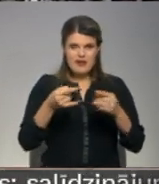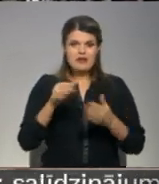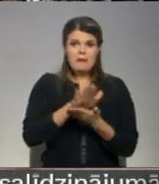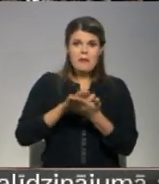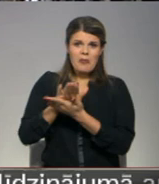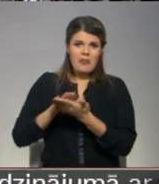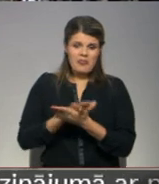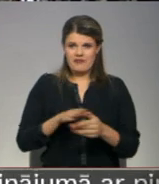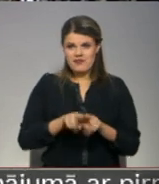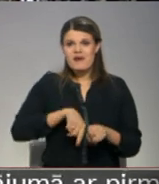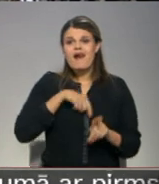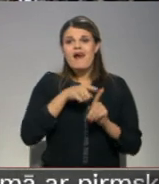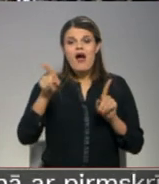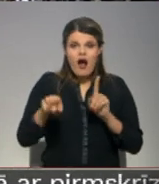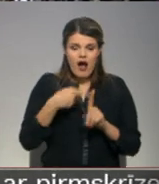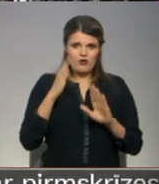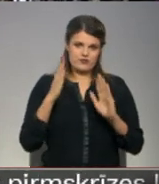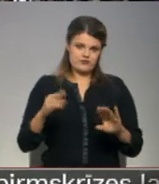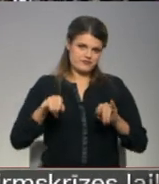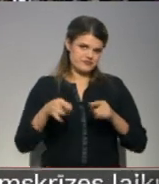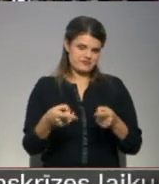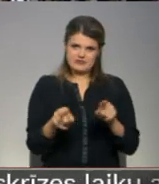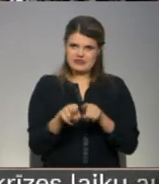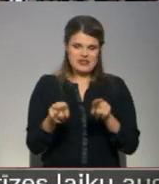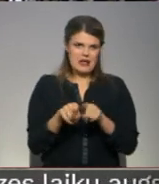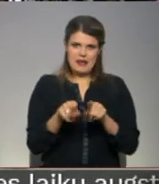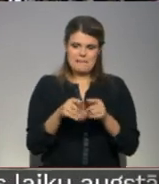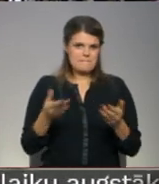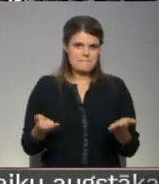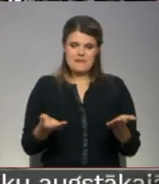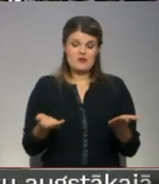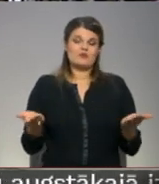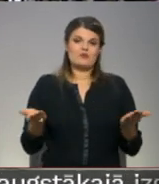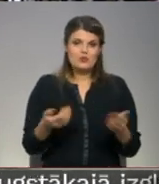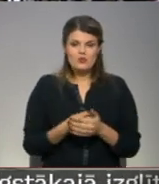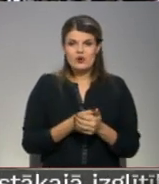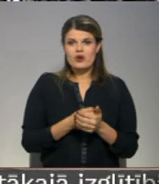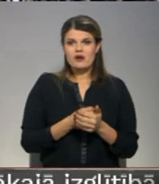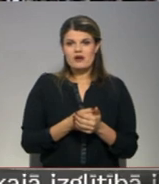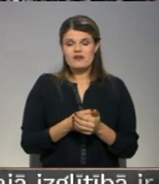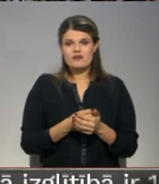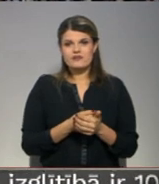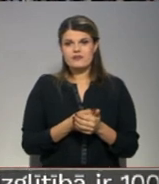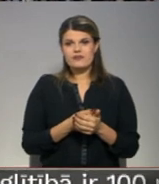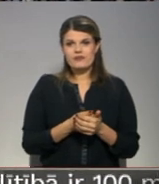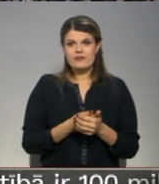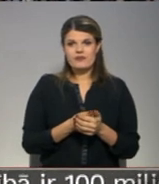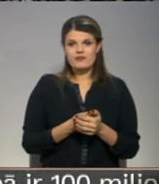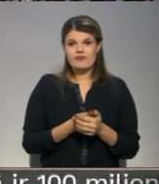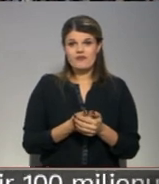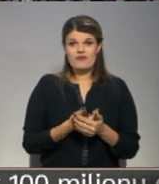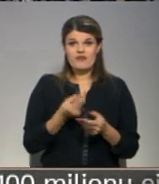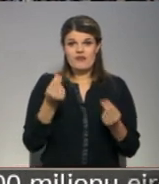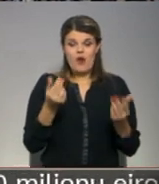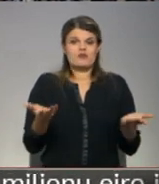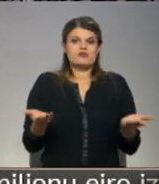nedod arī tu, uz kādu brīdi viņu salāpa, bet tāpat viņa izsa to bedri. Bet, nu,